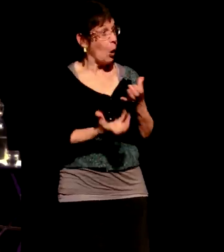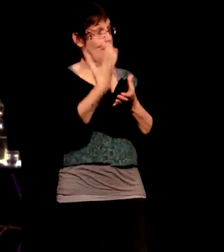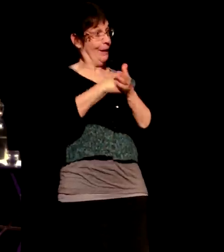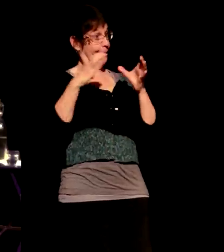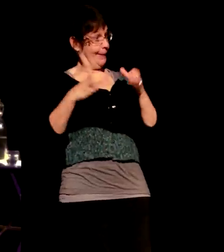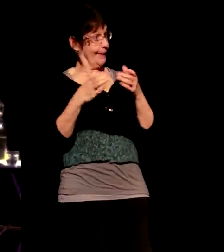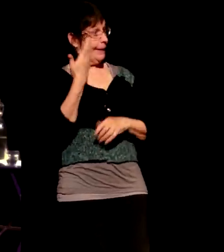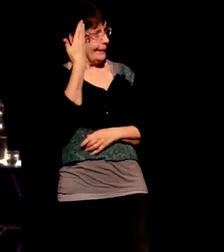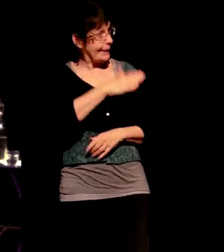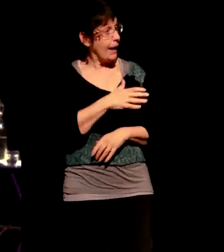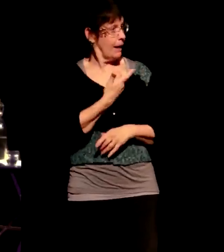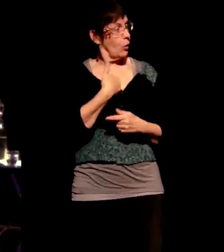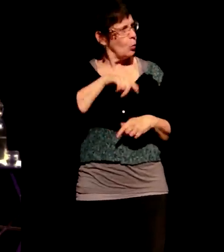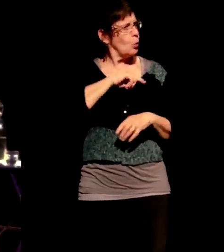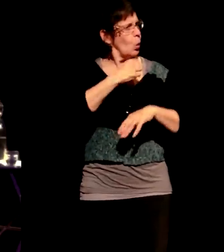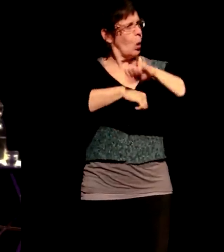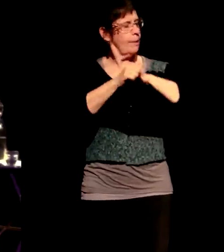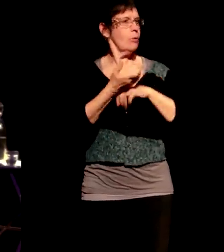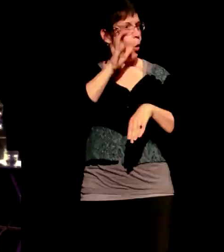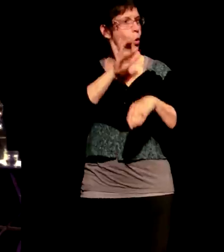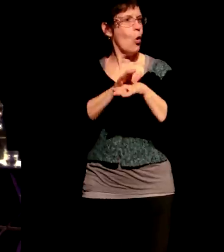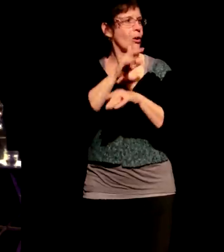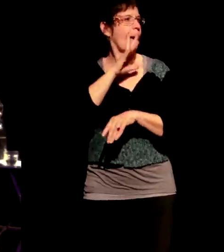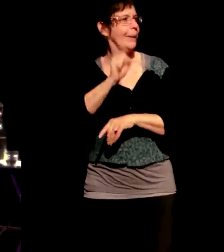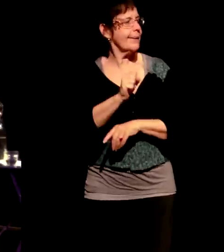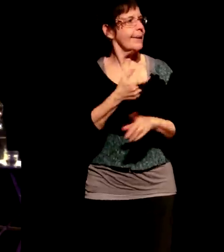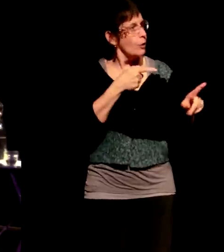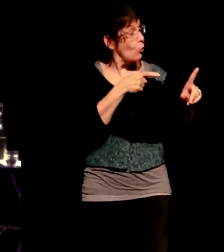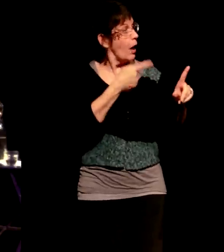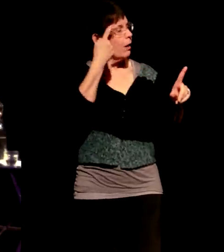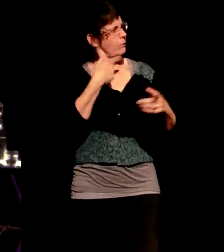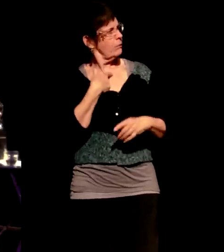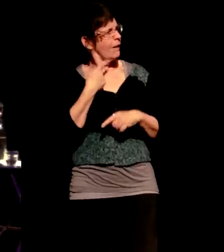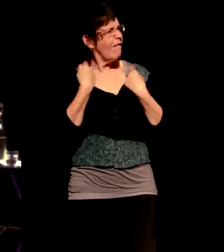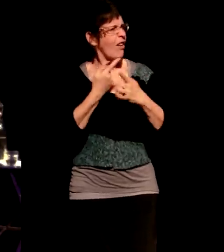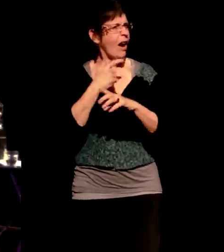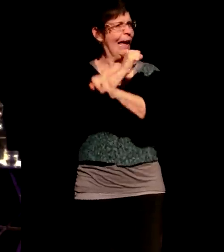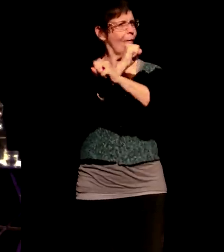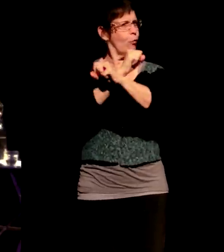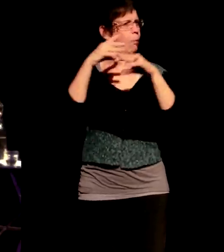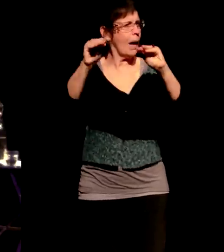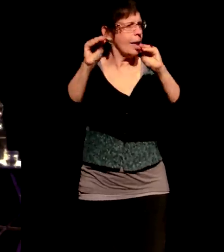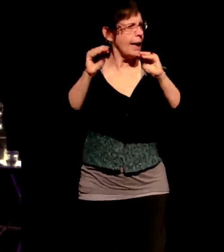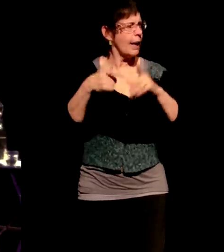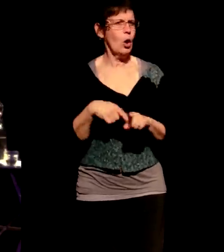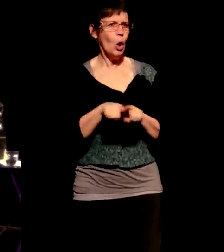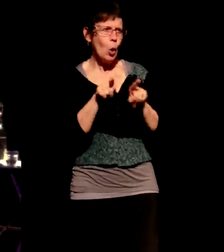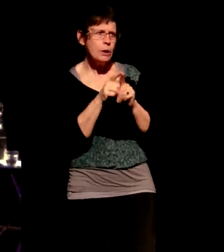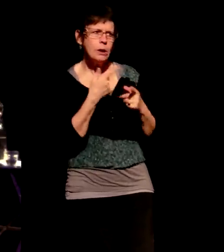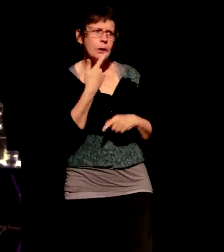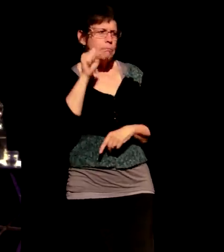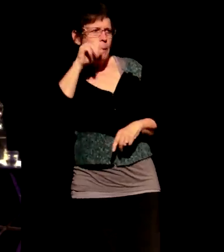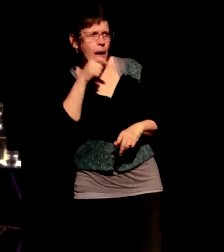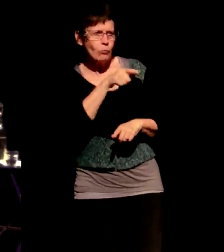organisation anticapitaliste. Or, il paraît que tu fais tes courses à Carrefour. On m'a même dit que tu as amené tes enfants au